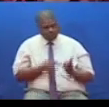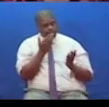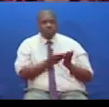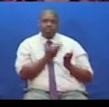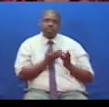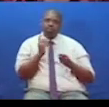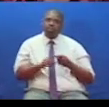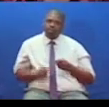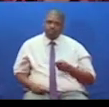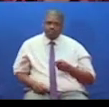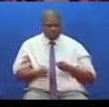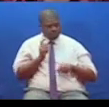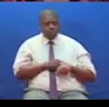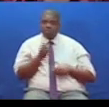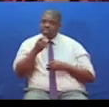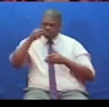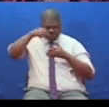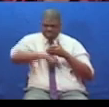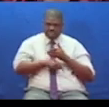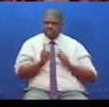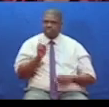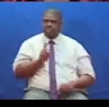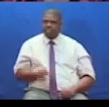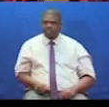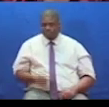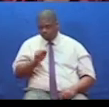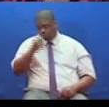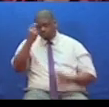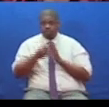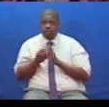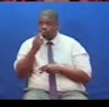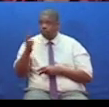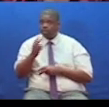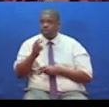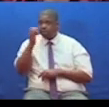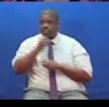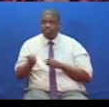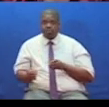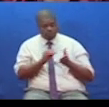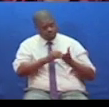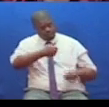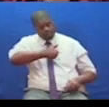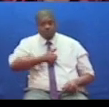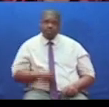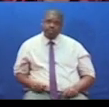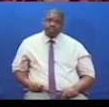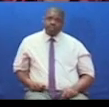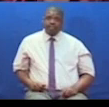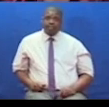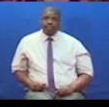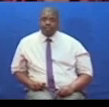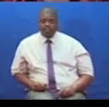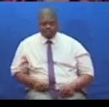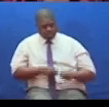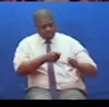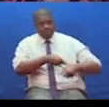la kwanza, kwa ajili ya mtu asitaingia ndani, na ndio maana mje muangalie pasenti nazoziweka mimi, growth,